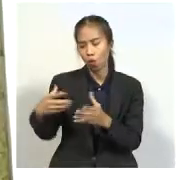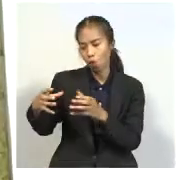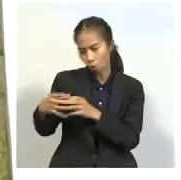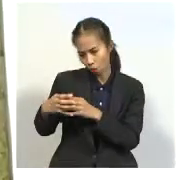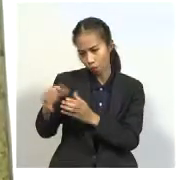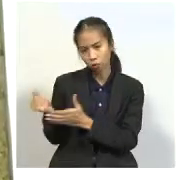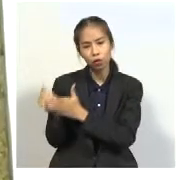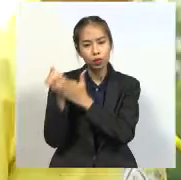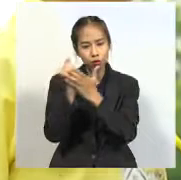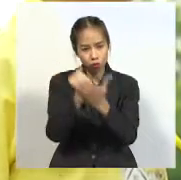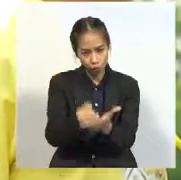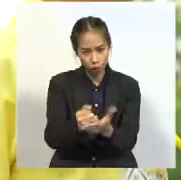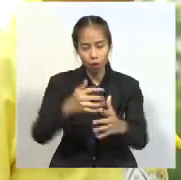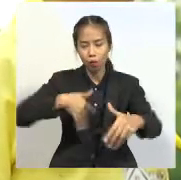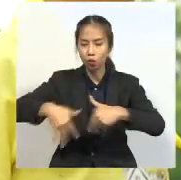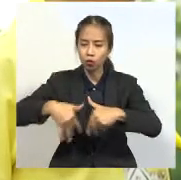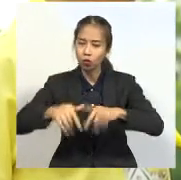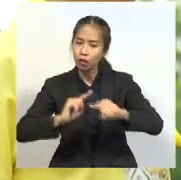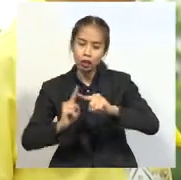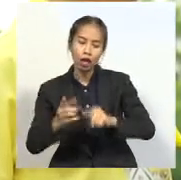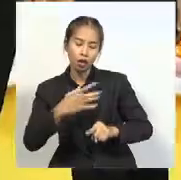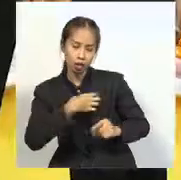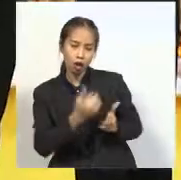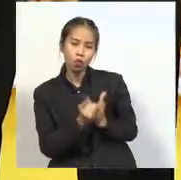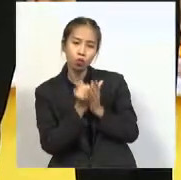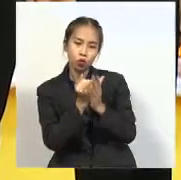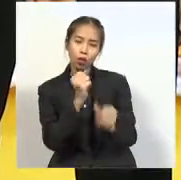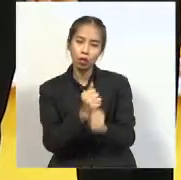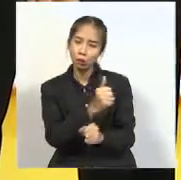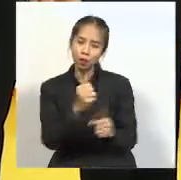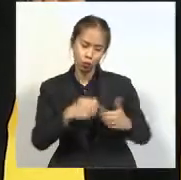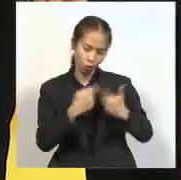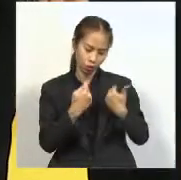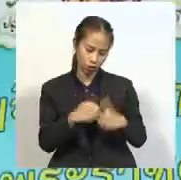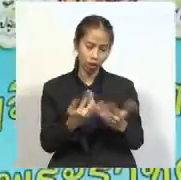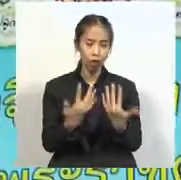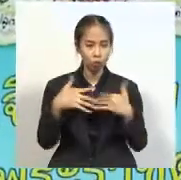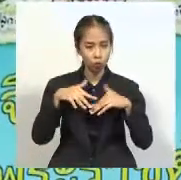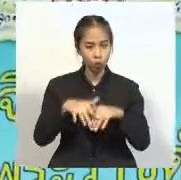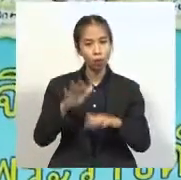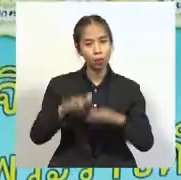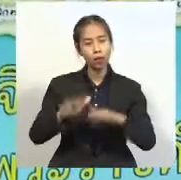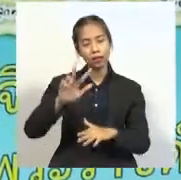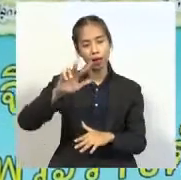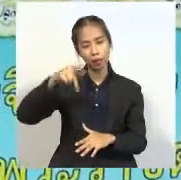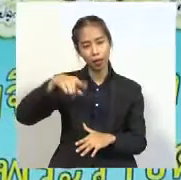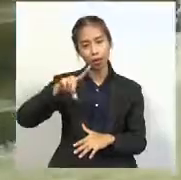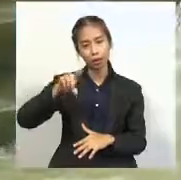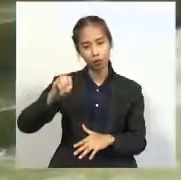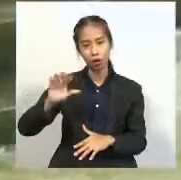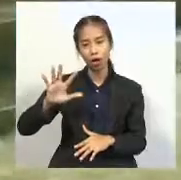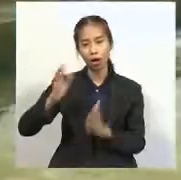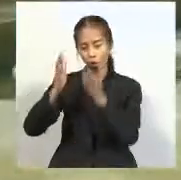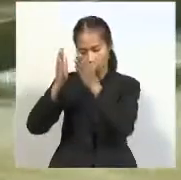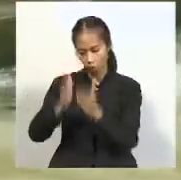อาสาพระราชทานและประชาชนจิตอาสาเราทำความดีด้วยหัวใจรวม 3,105 คน